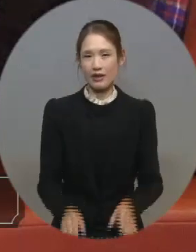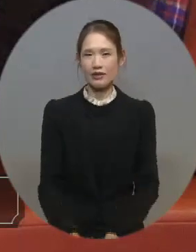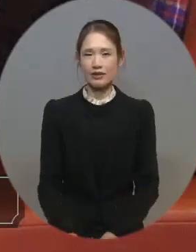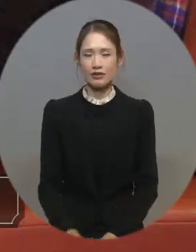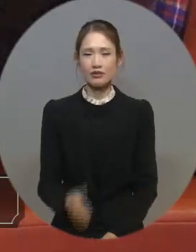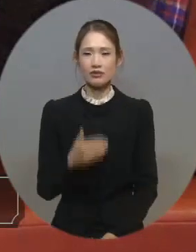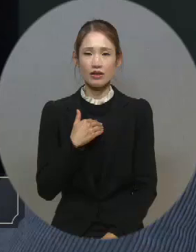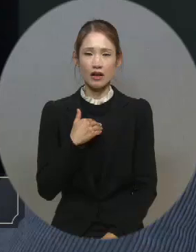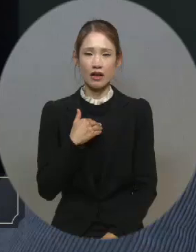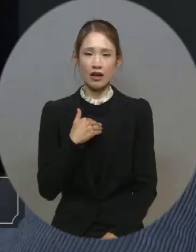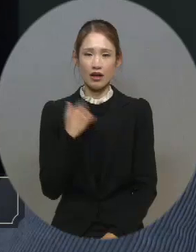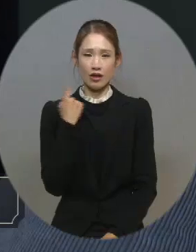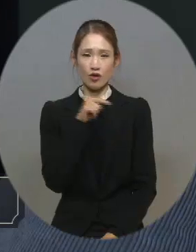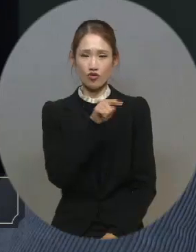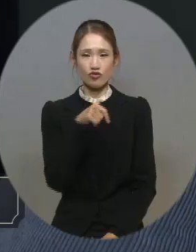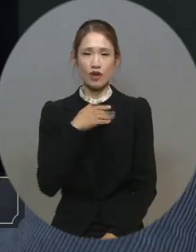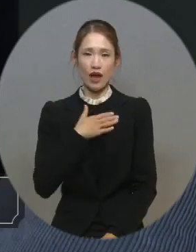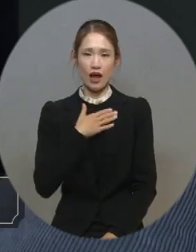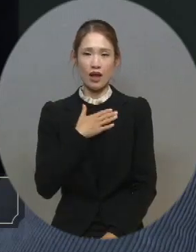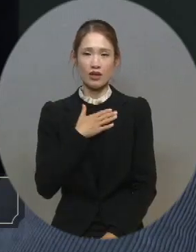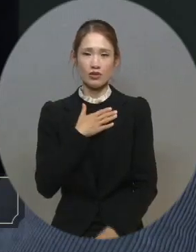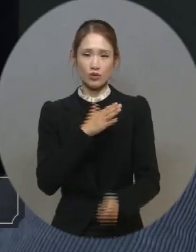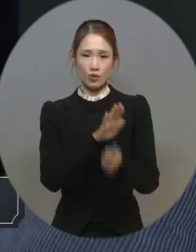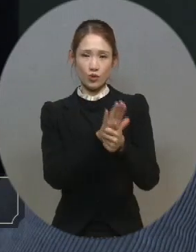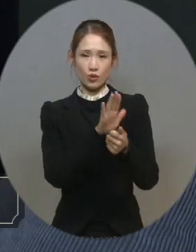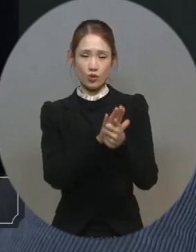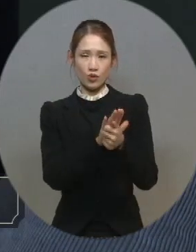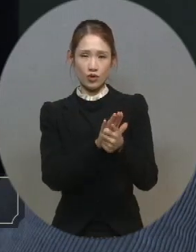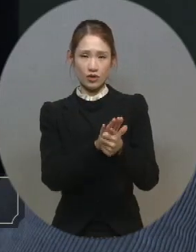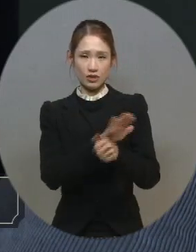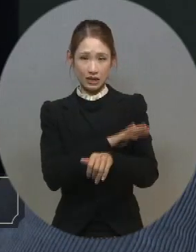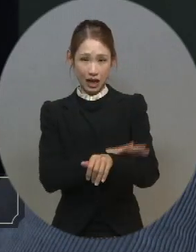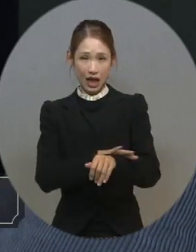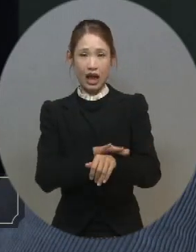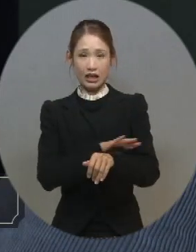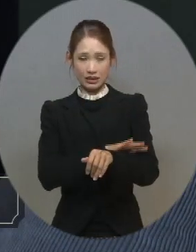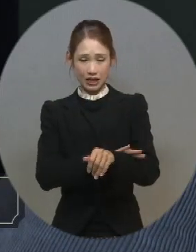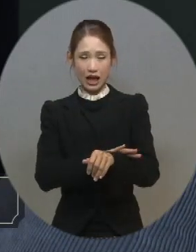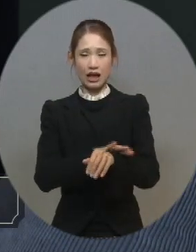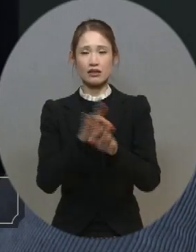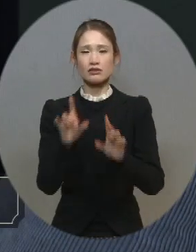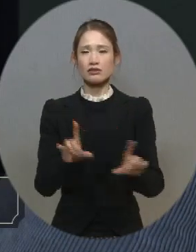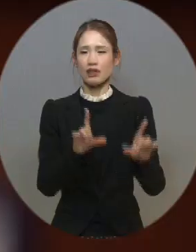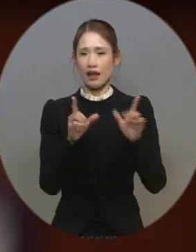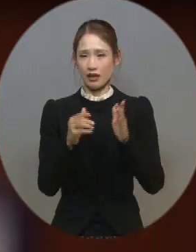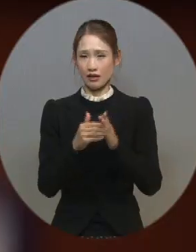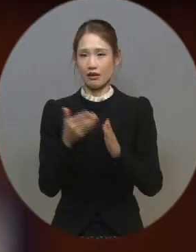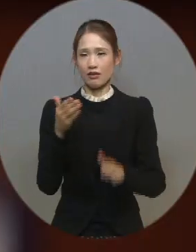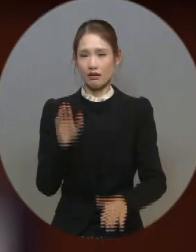어떤 사람이라는 성분을 잘 알면서도 도와주니까 그냥 무난하게 잘 왔는데